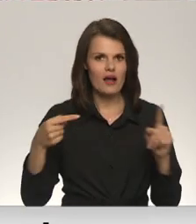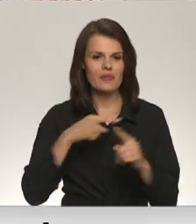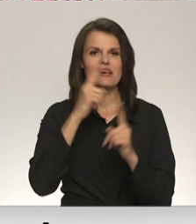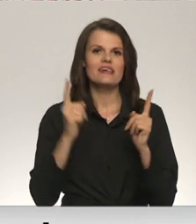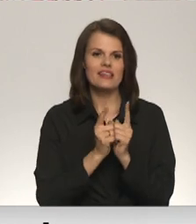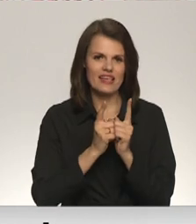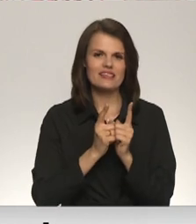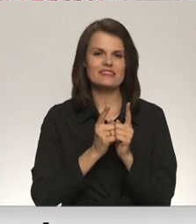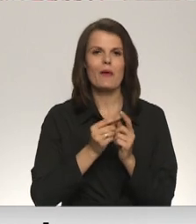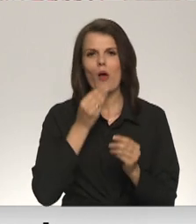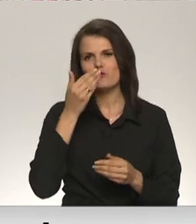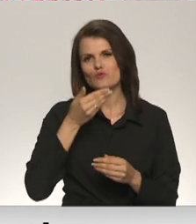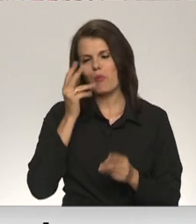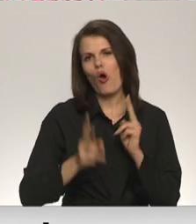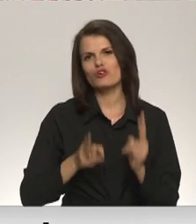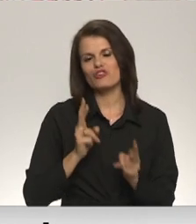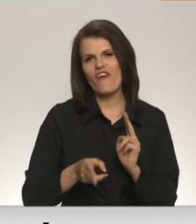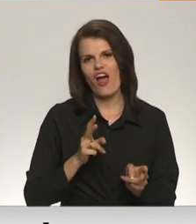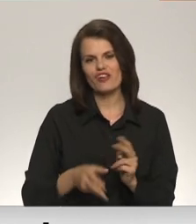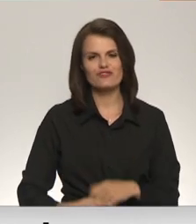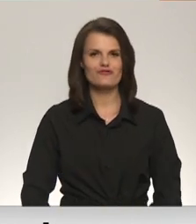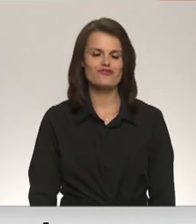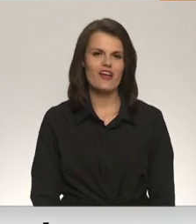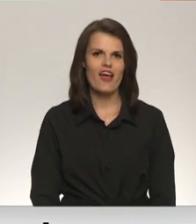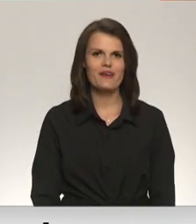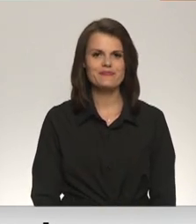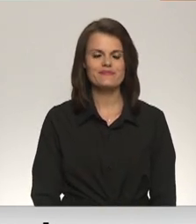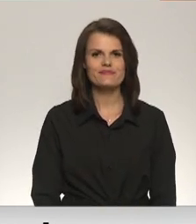tikties kopīgā boršča vārīšanā. Sanita Liepiņa, Terēza Matesone, TV9 pakal.